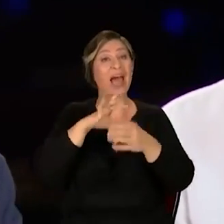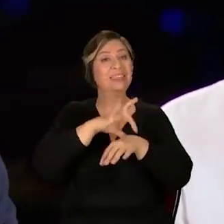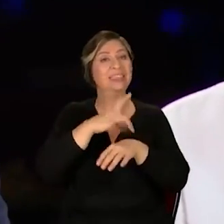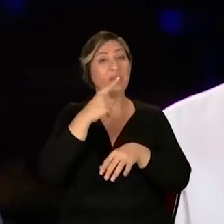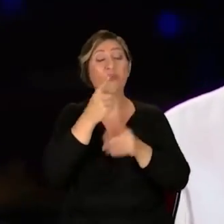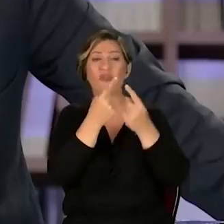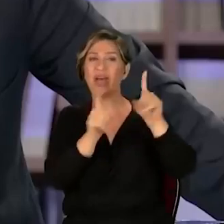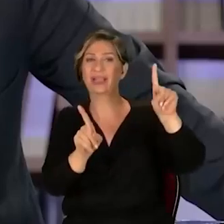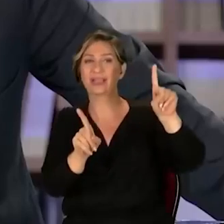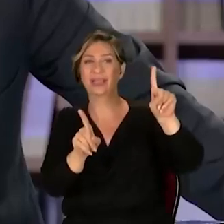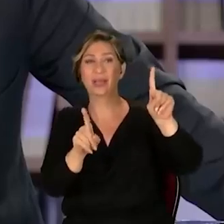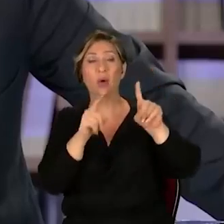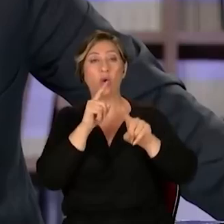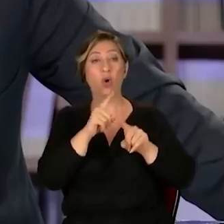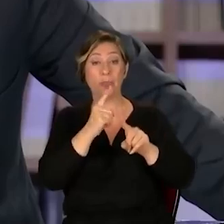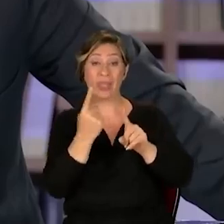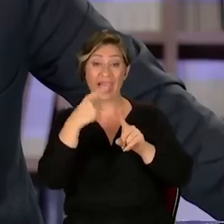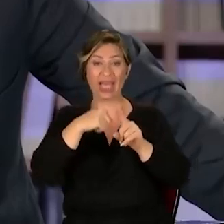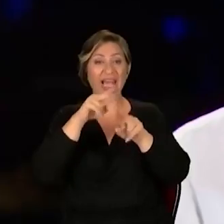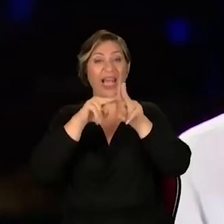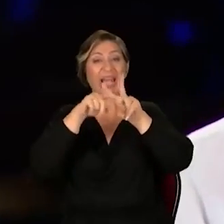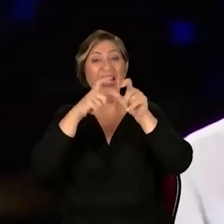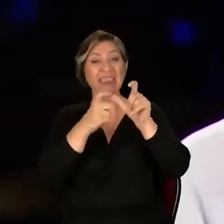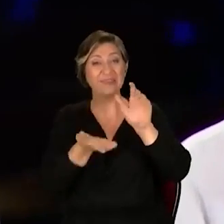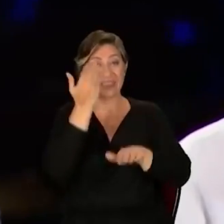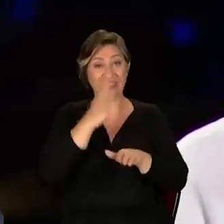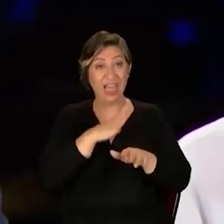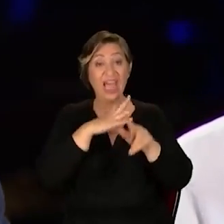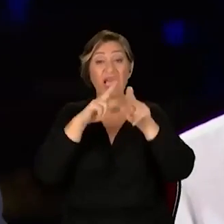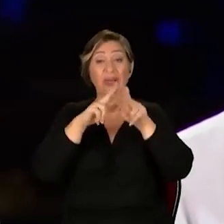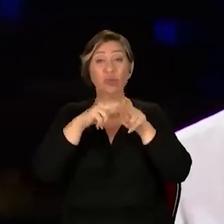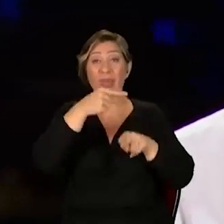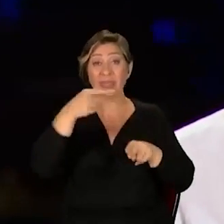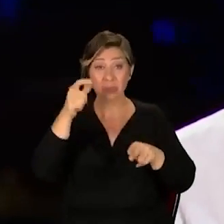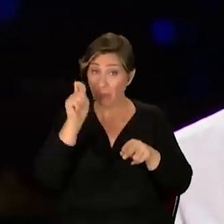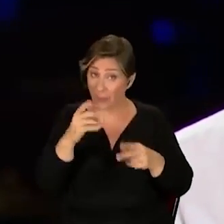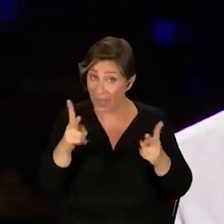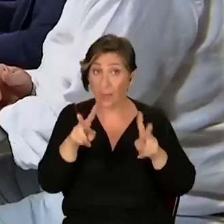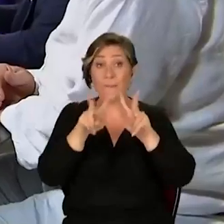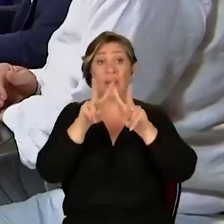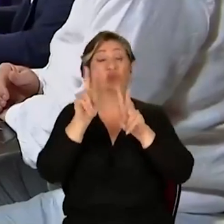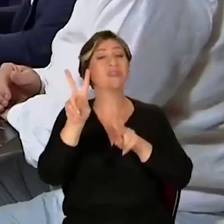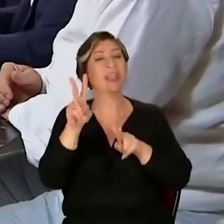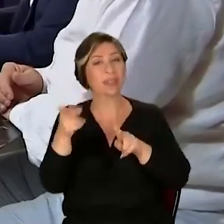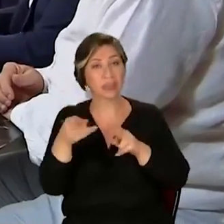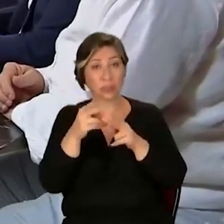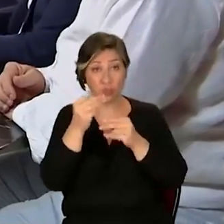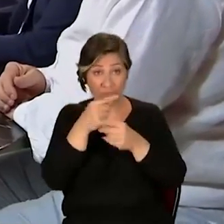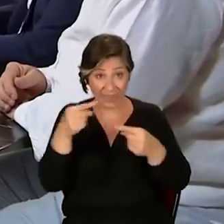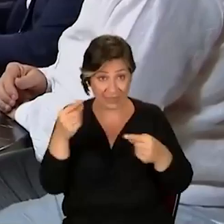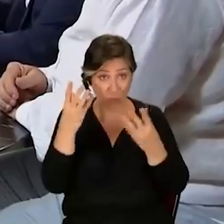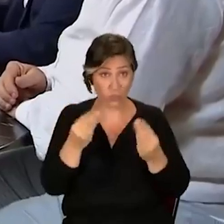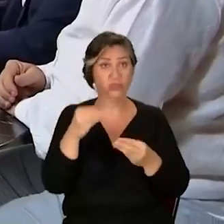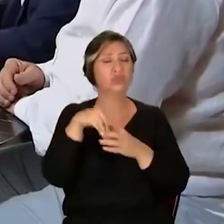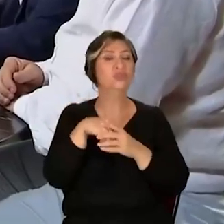şey farklı. Orada şimdi alternatif bir kas kitlesi var. Evet. Kalsiyum eksikliği de bunu yapabilir. Magnezyum çok sık yapar tabii, bizim evet, diyette eksik olduğu